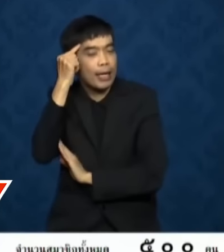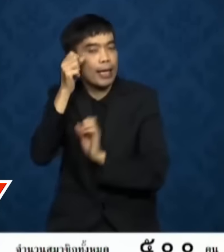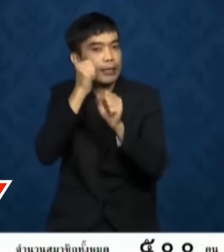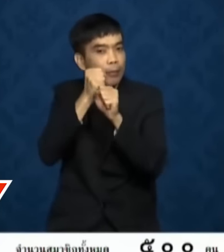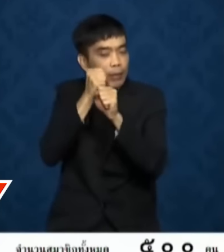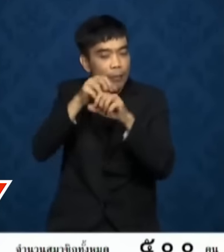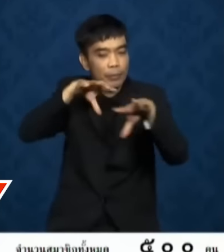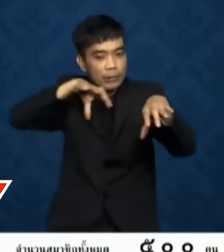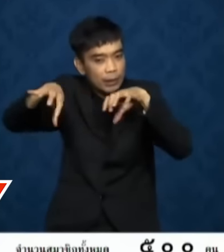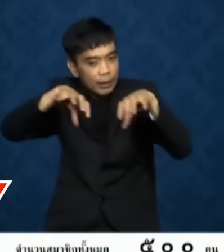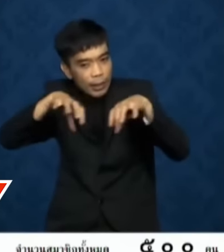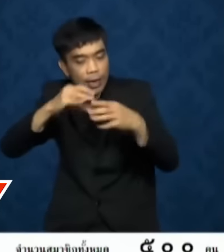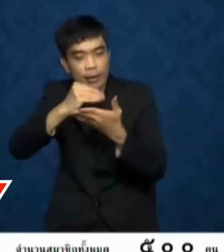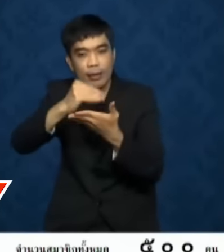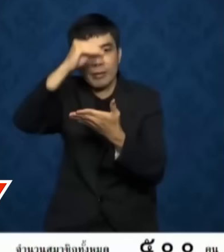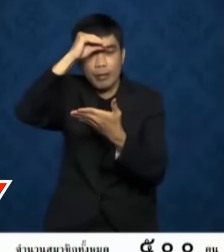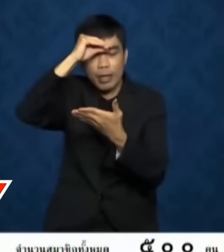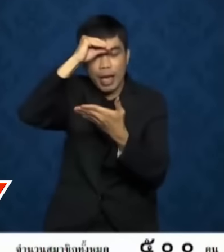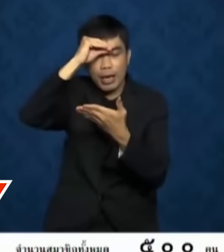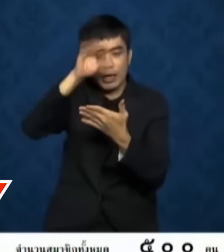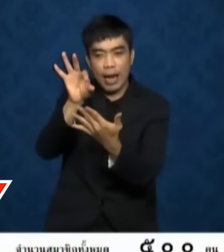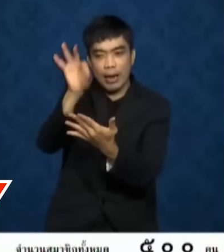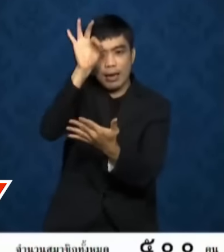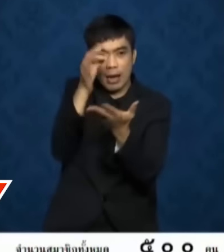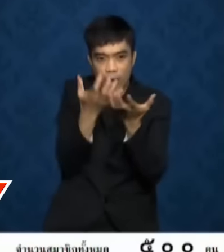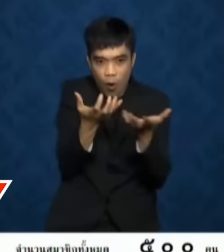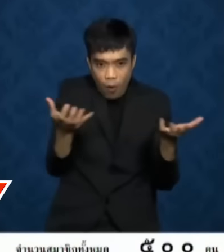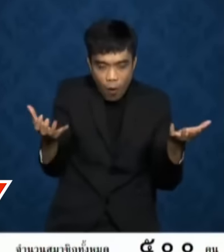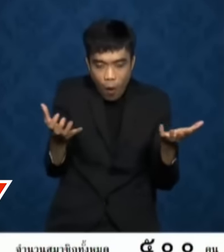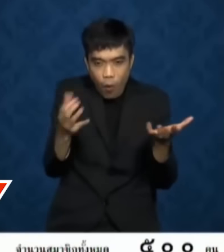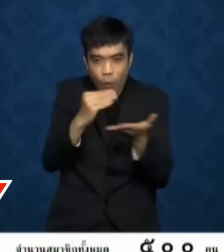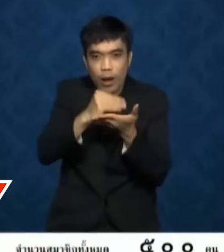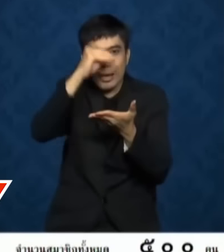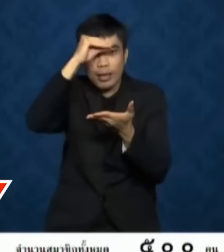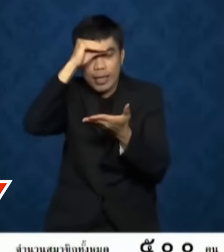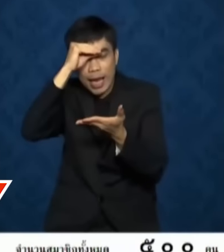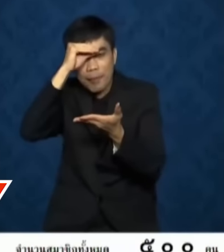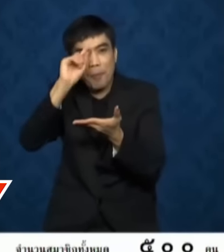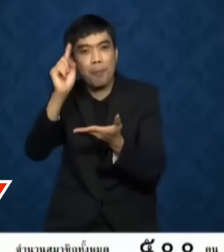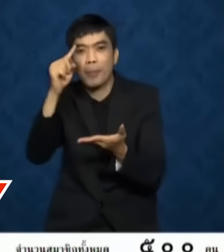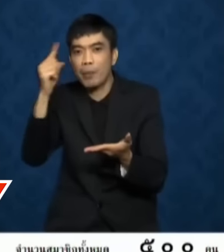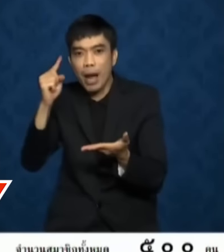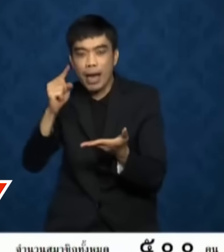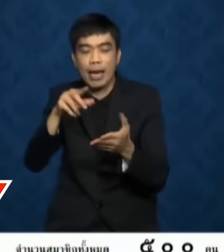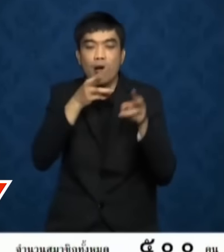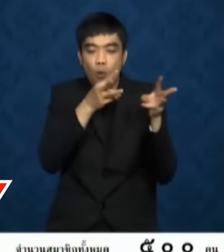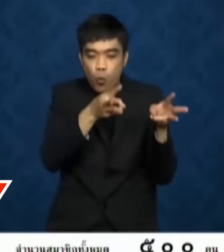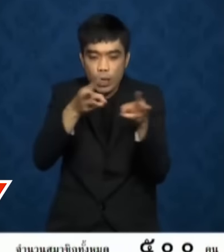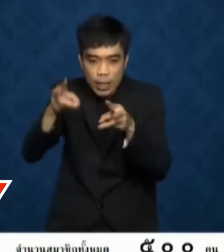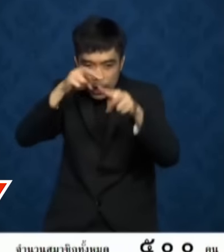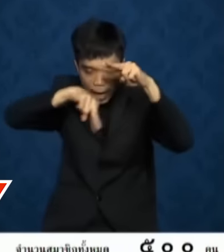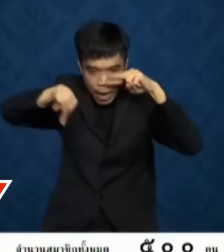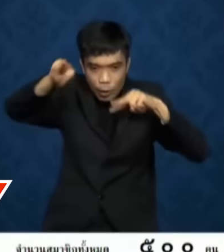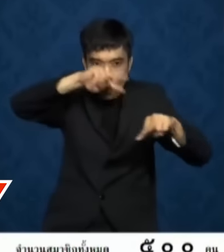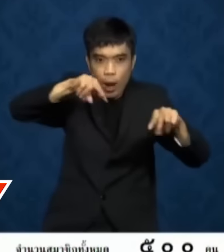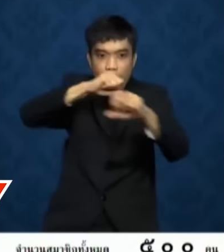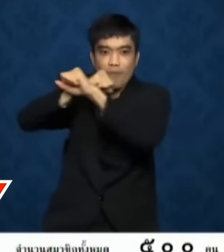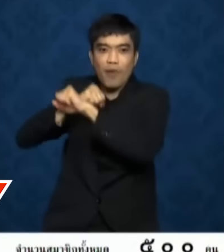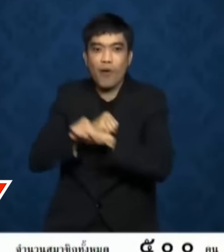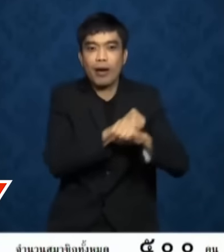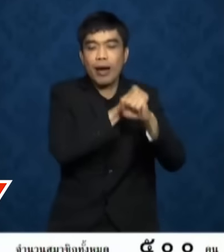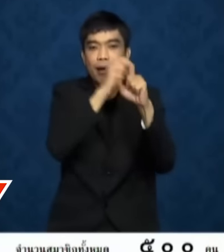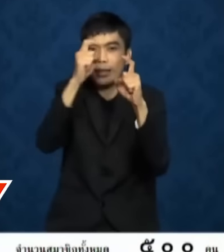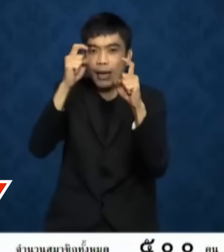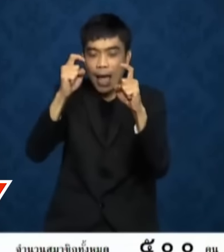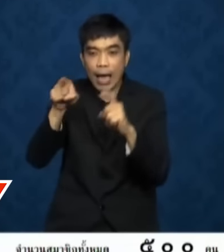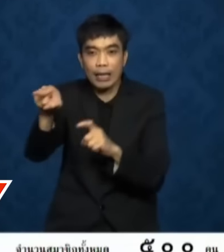การเรียนการสอนยันการเลือกอุปกรณ์การเรียนหรือแม้กระทั่งมาตรการการดูแลความปลอดภัยของผู้เรียนนั้นก็จะคำนึงถึงเสียง